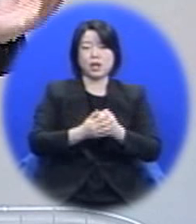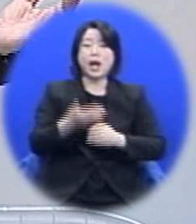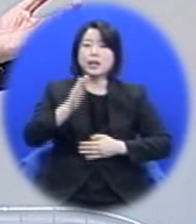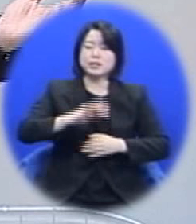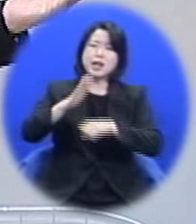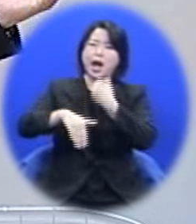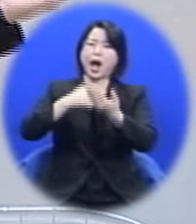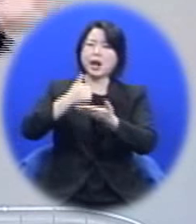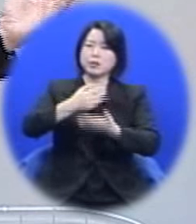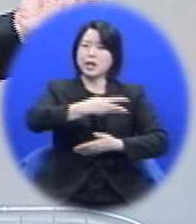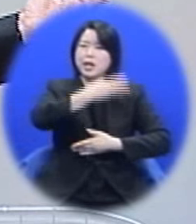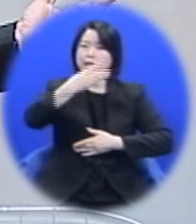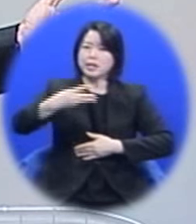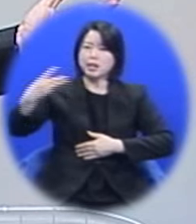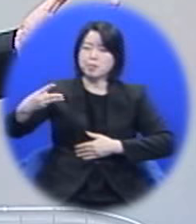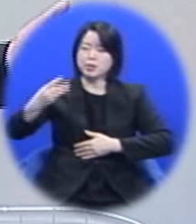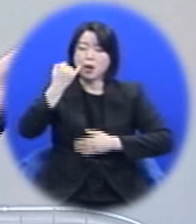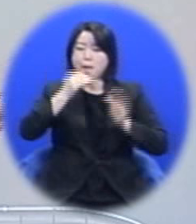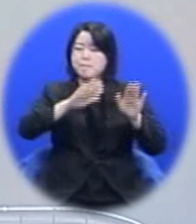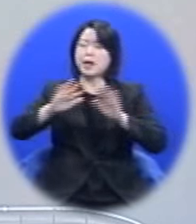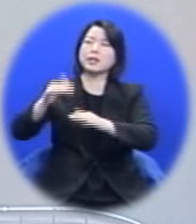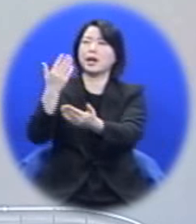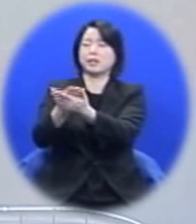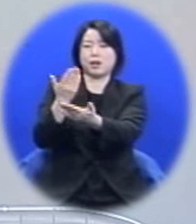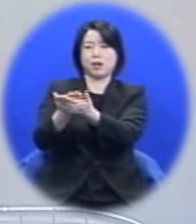그런데 하나님께 태평양 바다를 달라는 거예요.